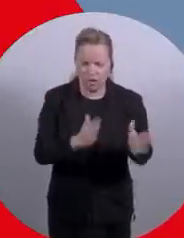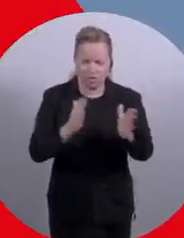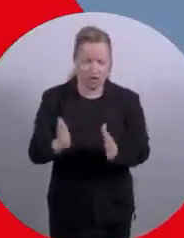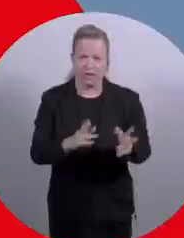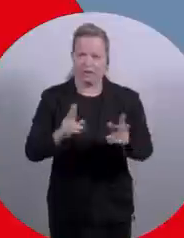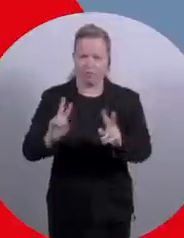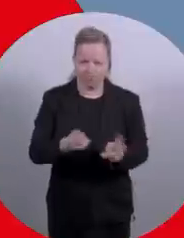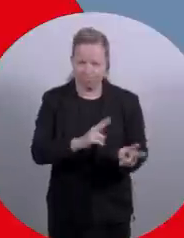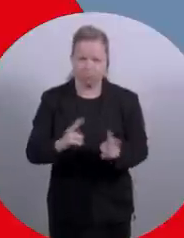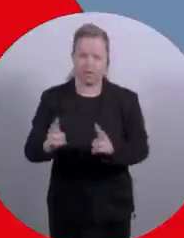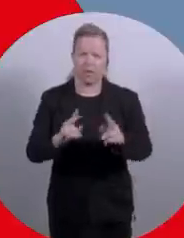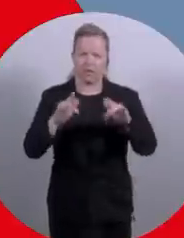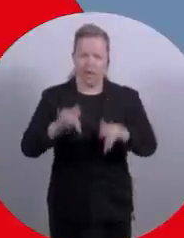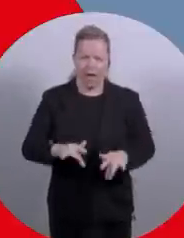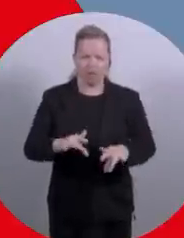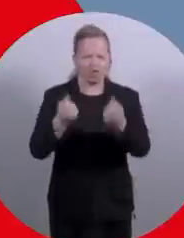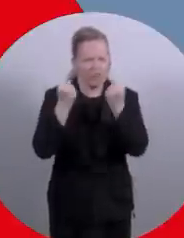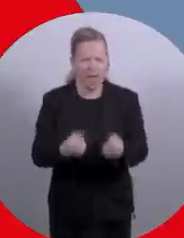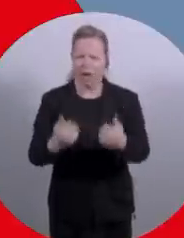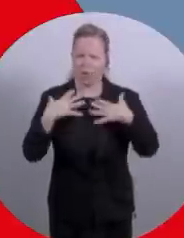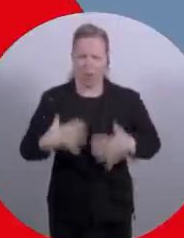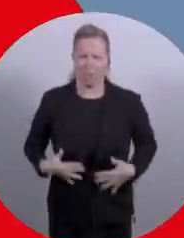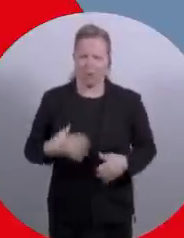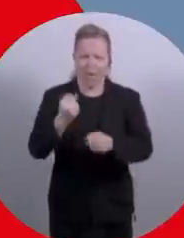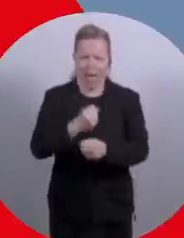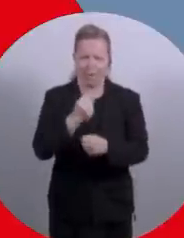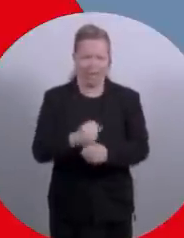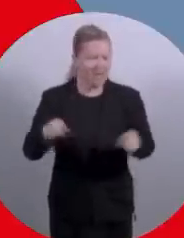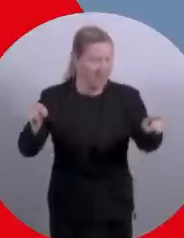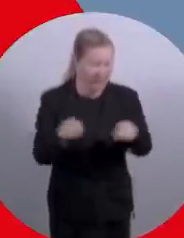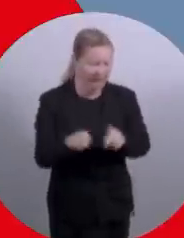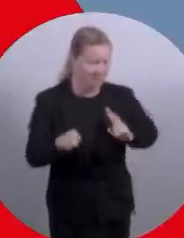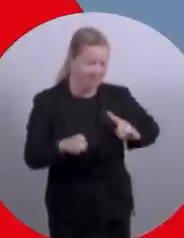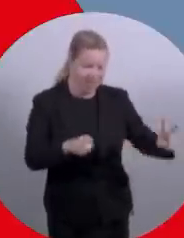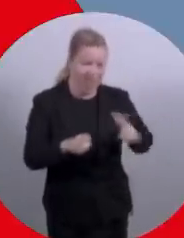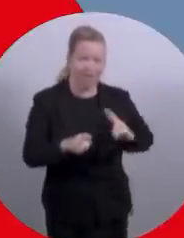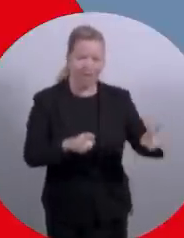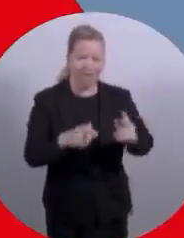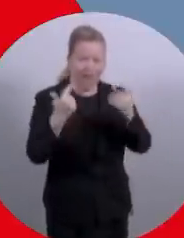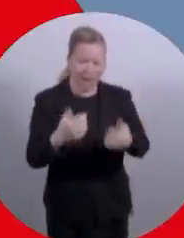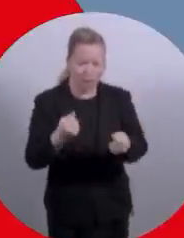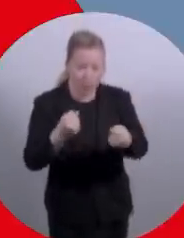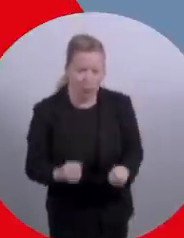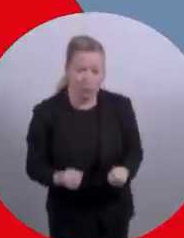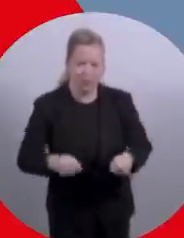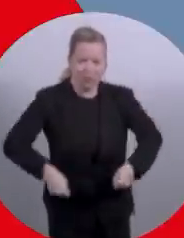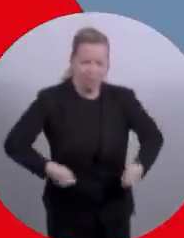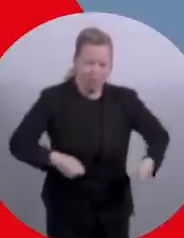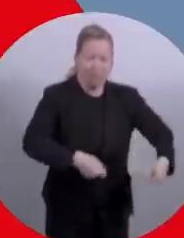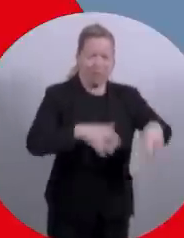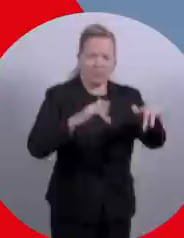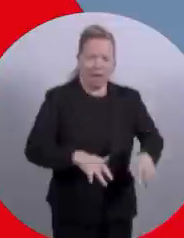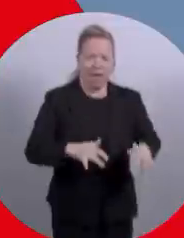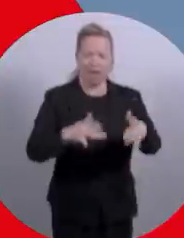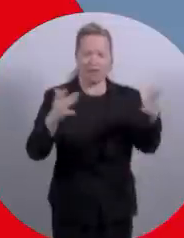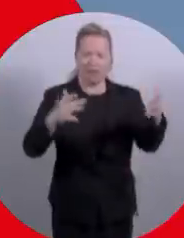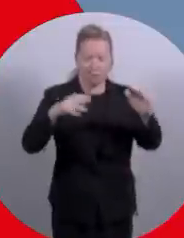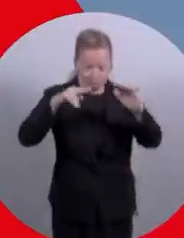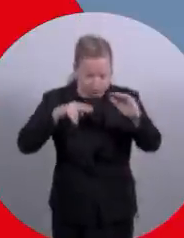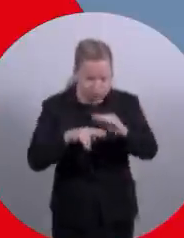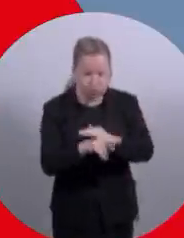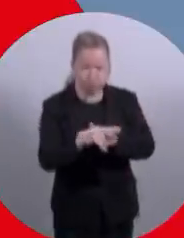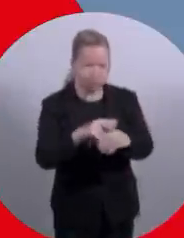Arbeit gemacht auch immer kurdisch wäre körperlich gleiche Arbeit macht die schweren Kübel zahlt die Glasbruch Container unter die Anhänger förderbändel